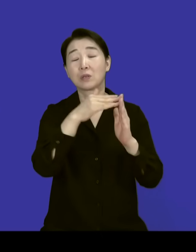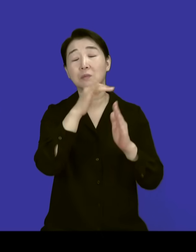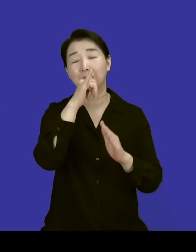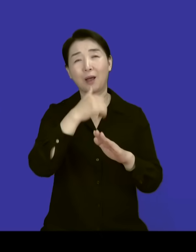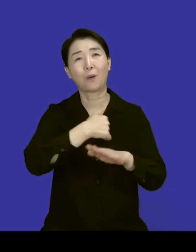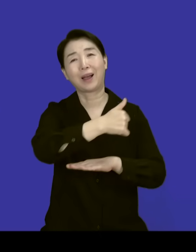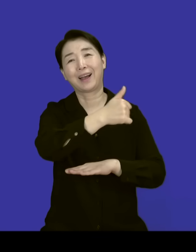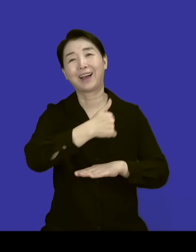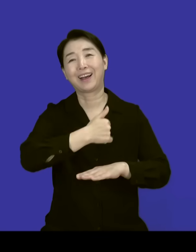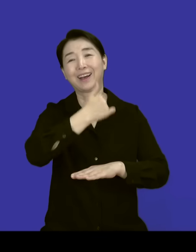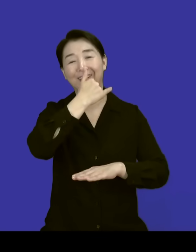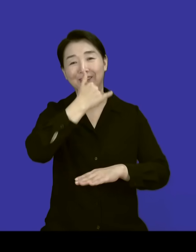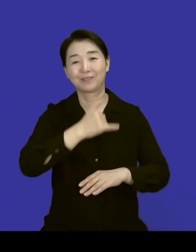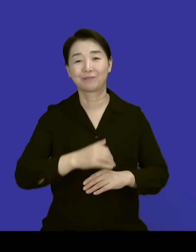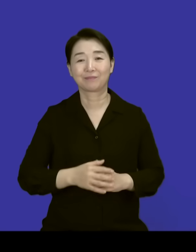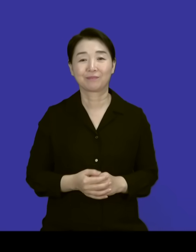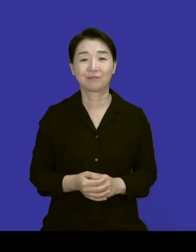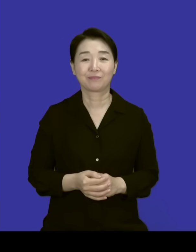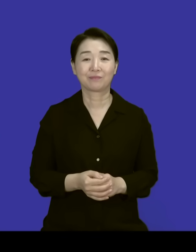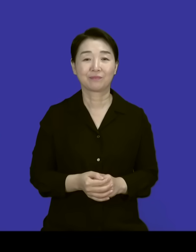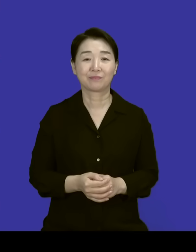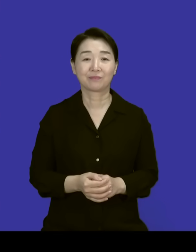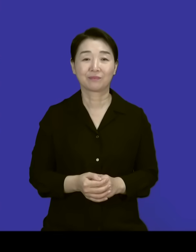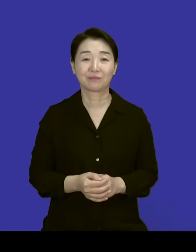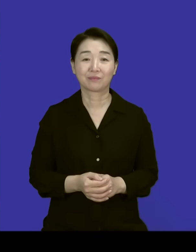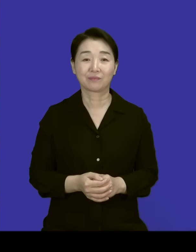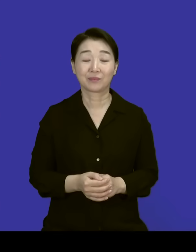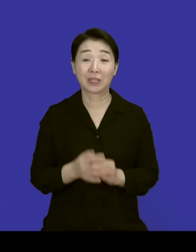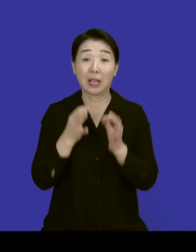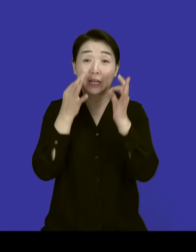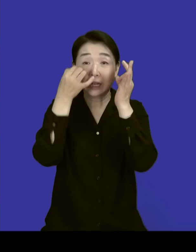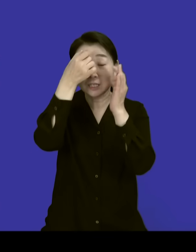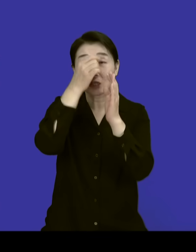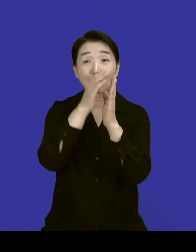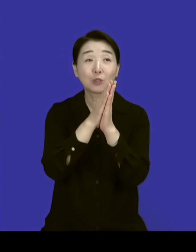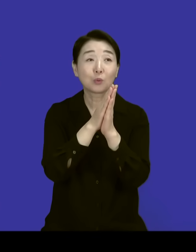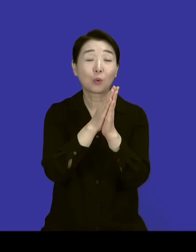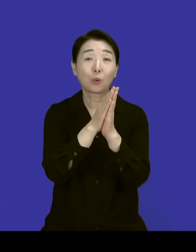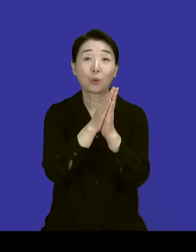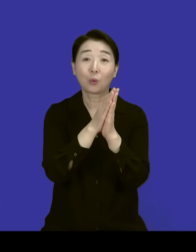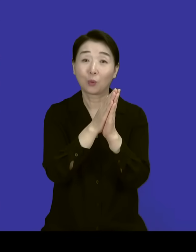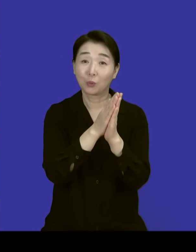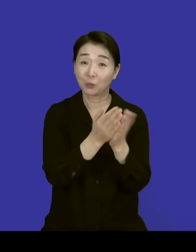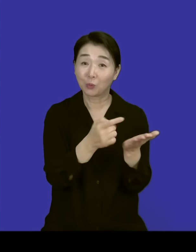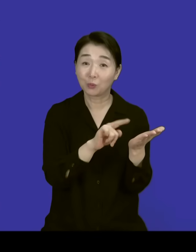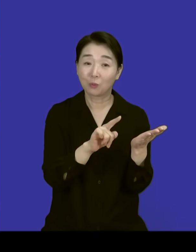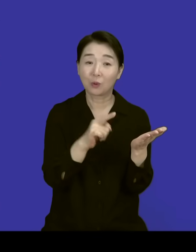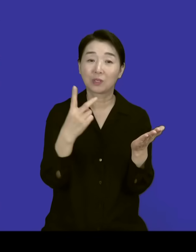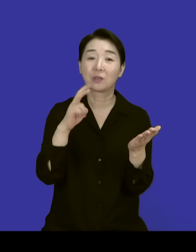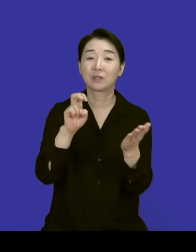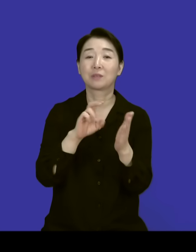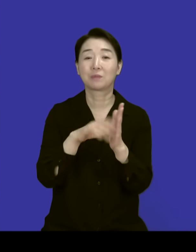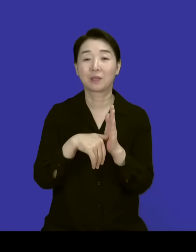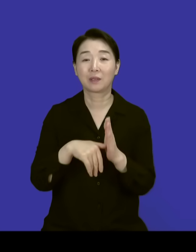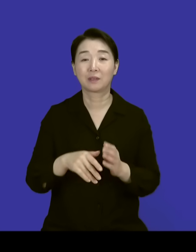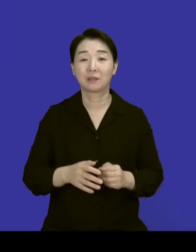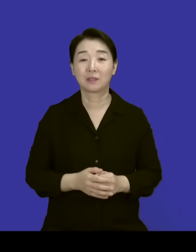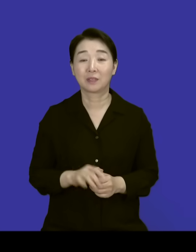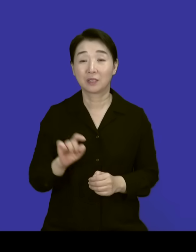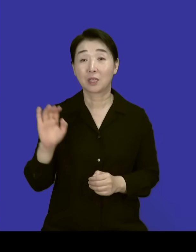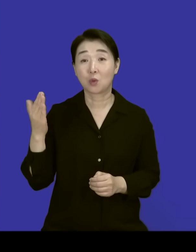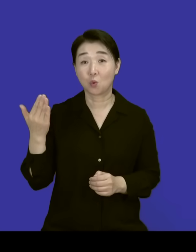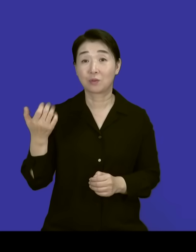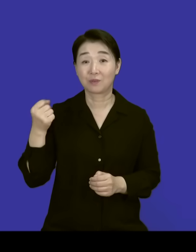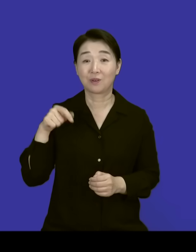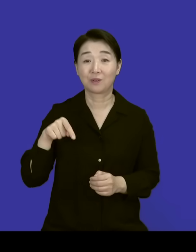항상 예. 이게 그게 20년인 것 같고요. 언제쯤? 제일 간절했던 기도 노트 어디 있어요? 20년인 것 같아요. 20년 이요? 이쪽 거. 예. 이게 요즘